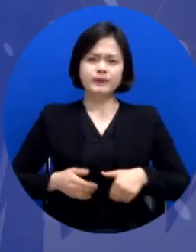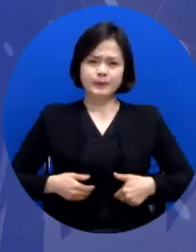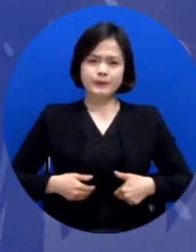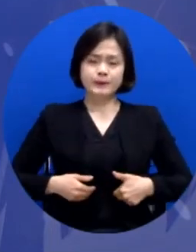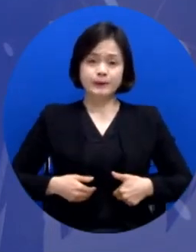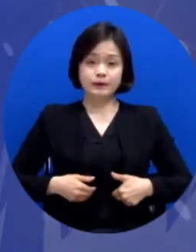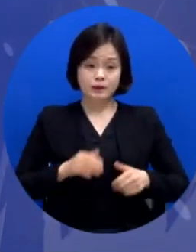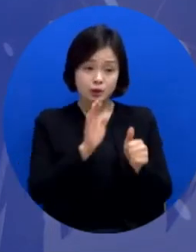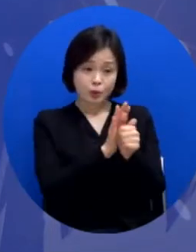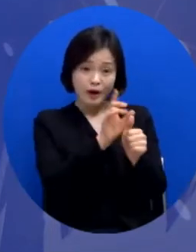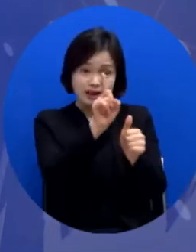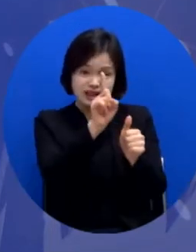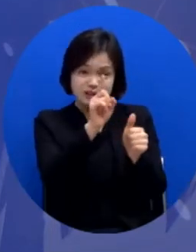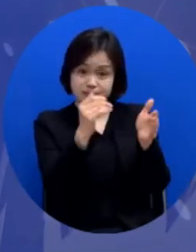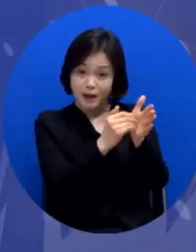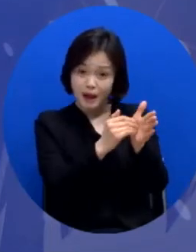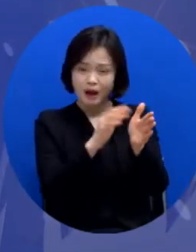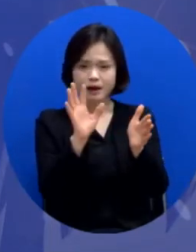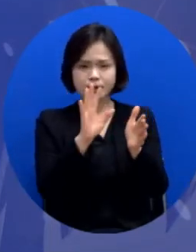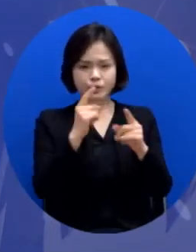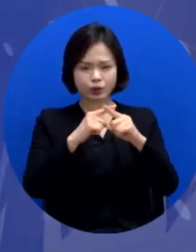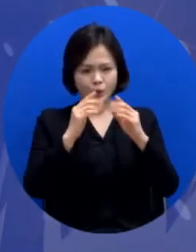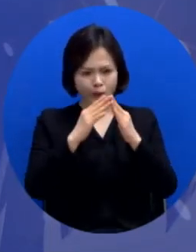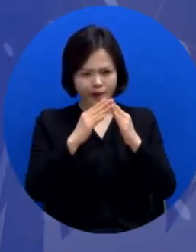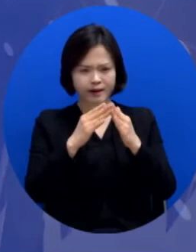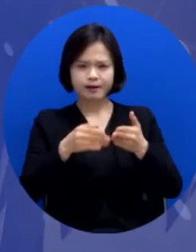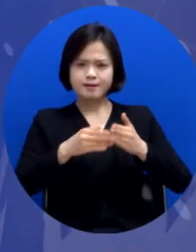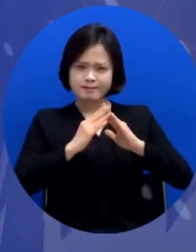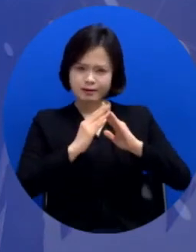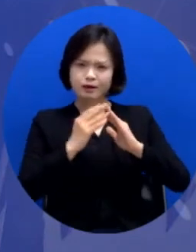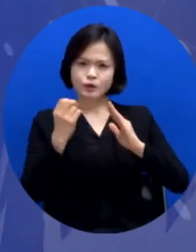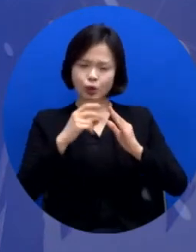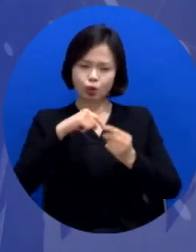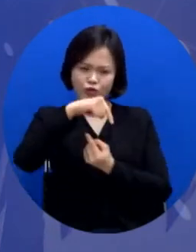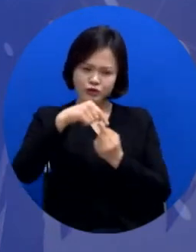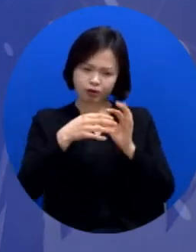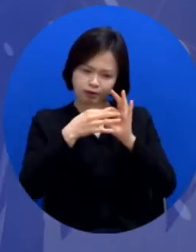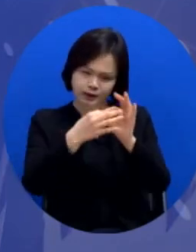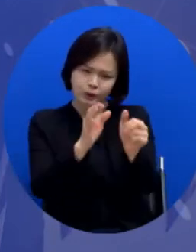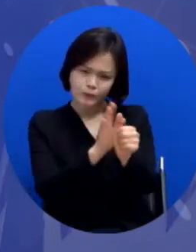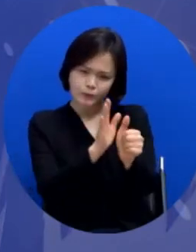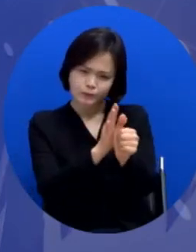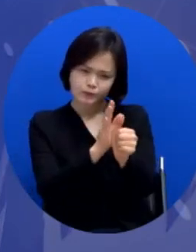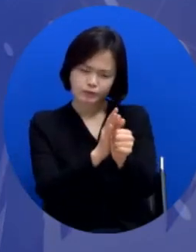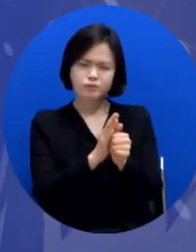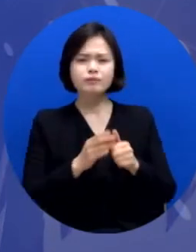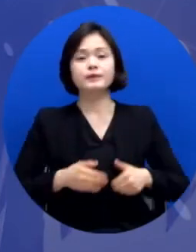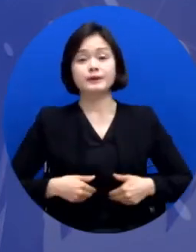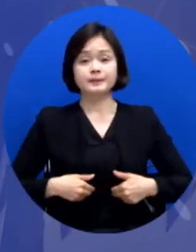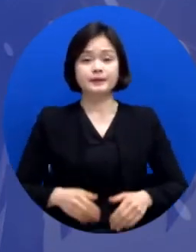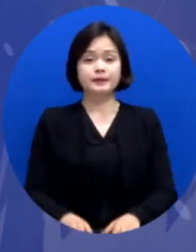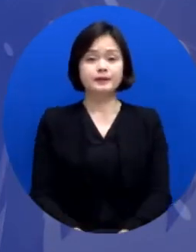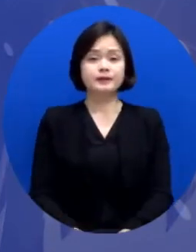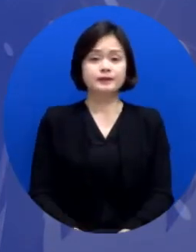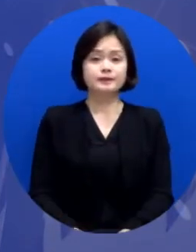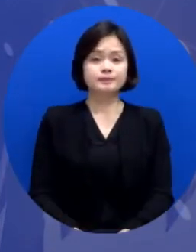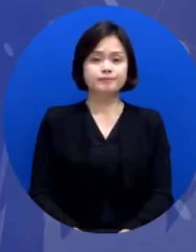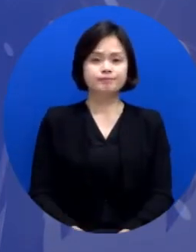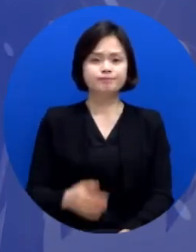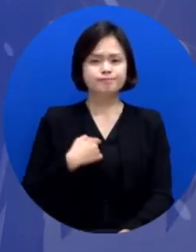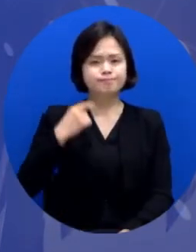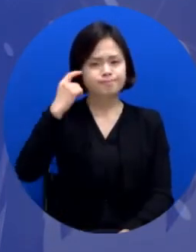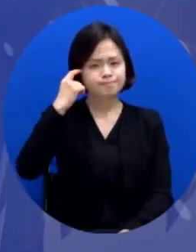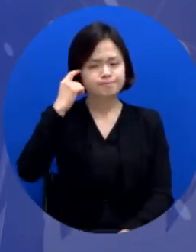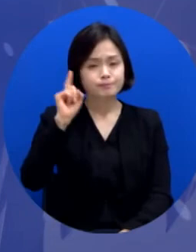아니라 정말로 교회를 세워나가는 일들이 코로나가 끝날 때까지 장기적으로 진행이 되어야 될 것 같습니다 그래 취재를 하면서 든 생각이